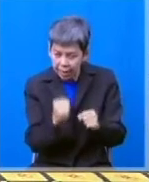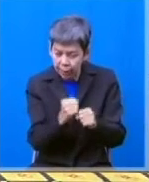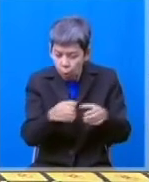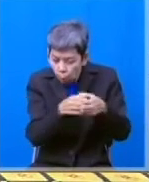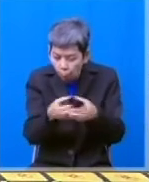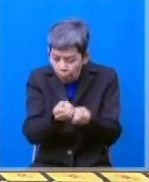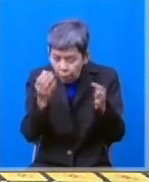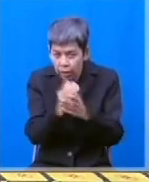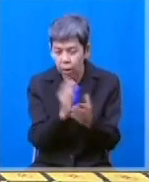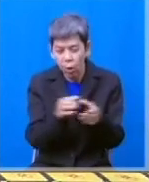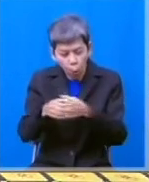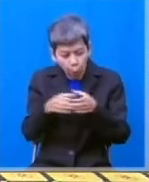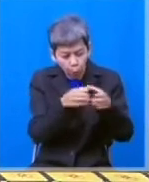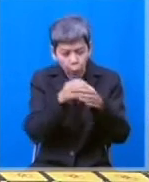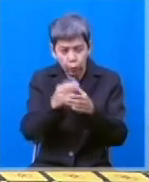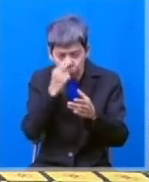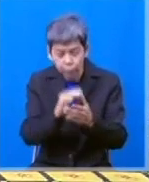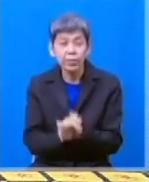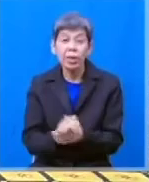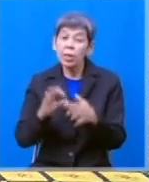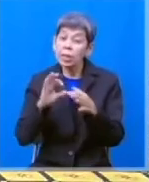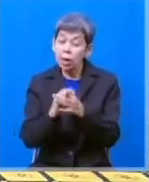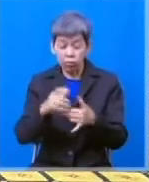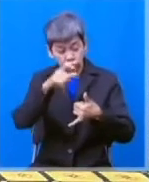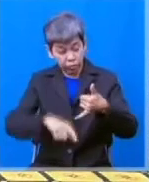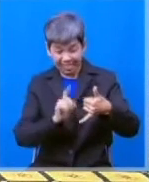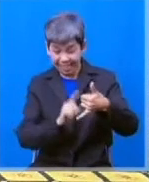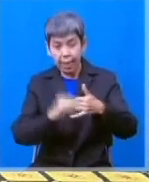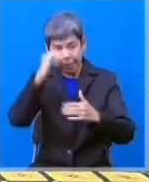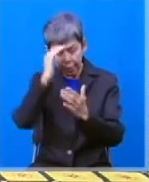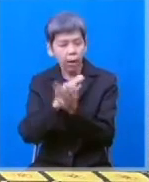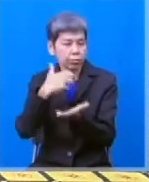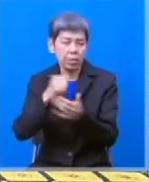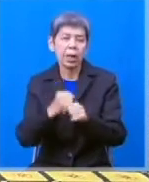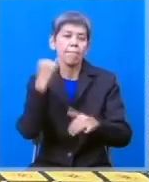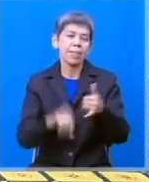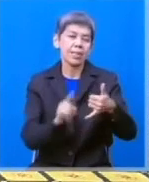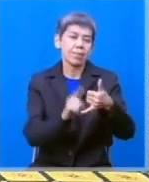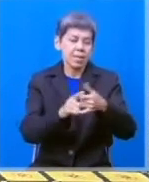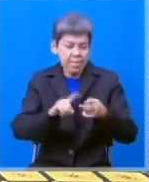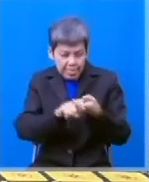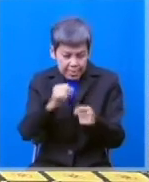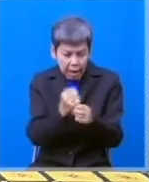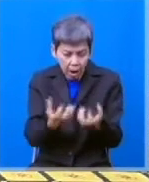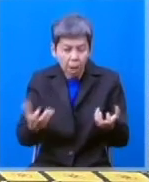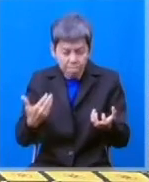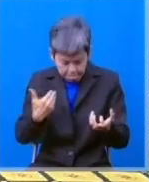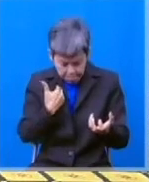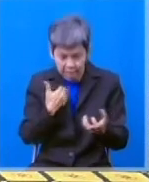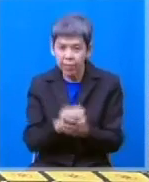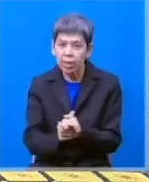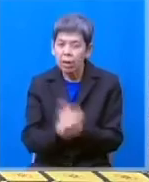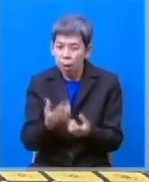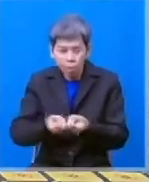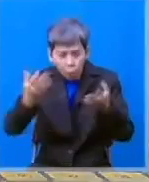ผู้ก่อเหตุในกลุ่มอื่นๆอีกนะครับแต่ในส่วนของผู้ต้องหาคนนี้ทางตำรวจได้แจ้งข้อกล่าวหาอ้างยี่ครอบครองอาวุธสงครามแล้วก็อาวุ